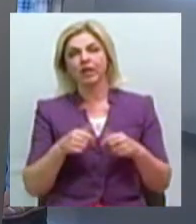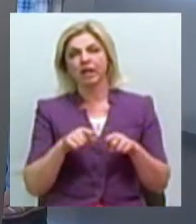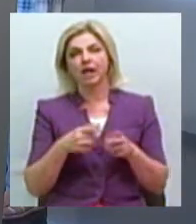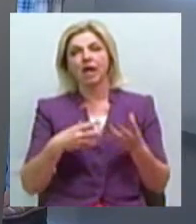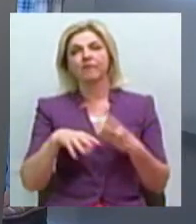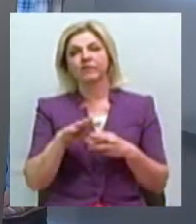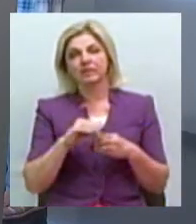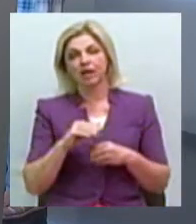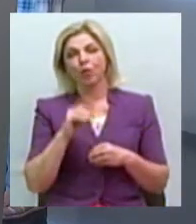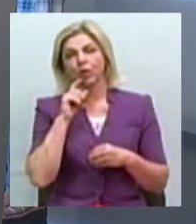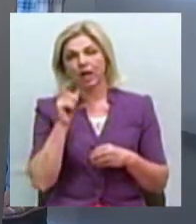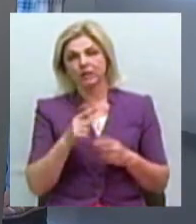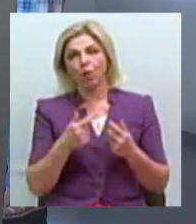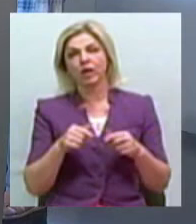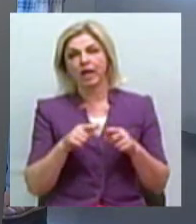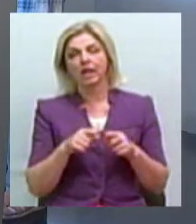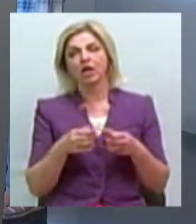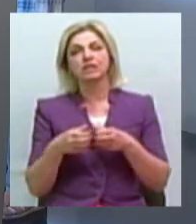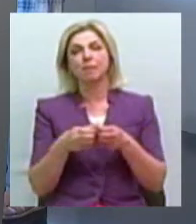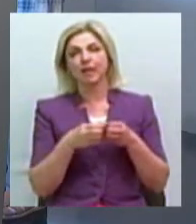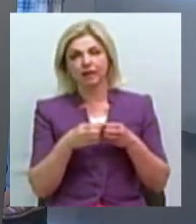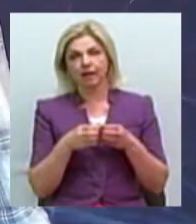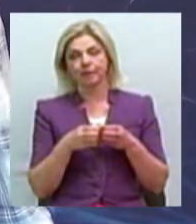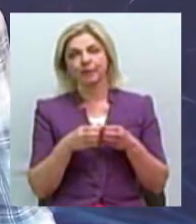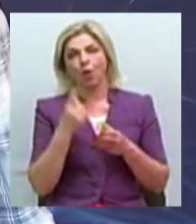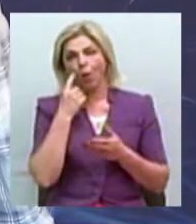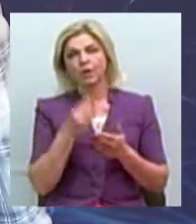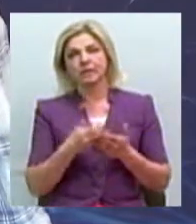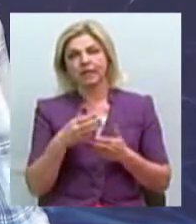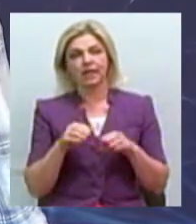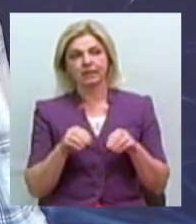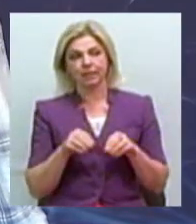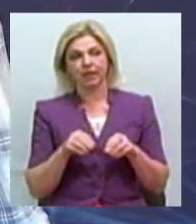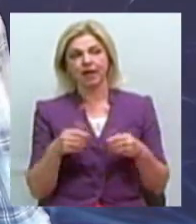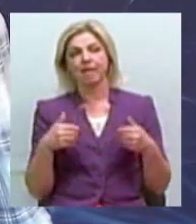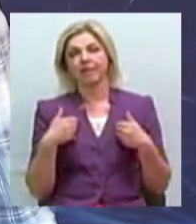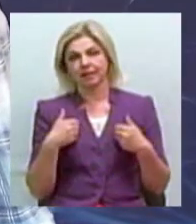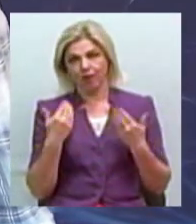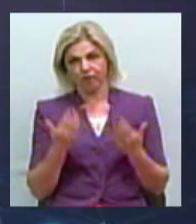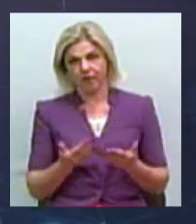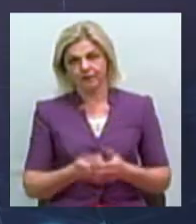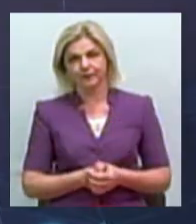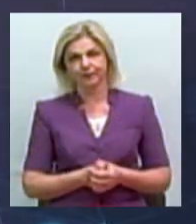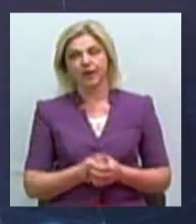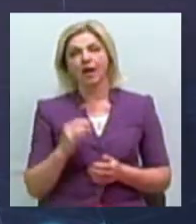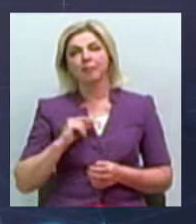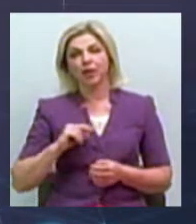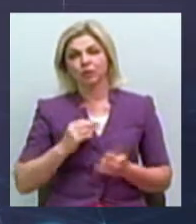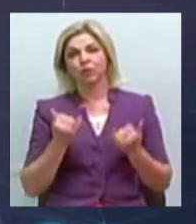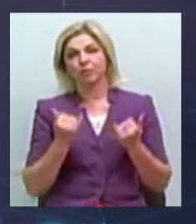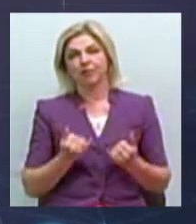«Спілка оцінювачів землі» і оцінювач вищої категорії. Вітаю. Добрий вечір, спасибо. Ми працюємо в прямому ефірі, телефон